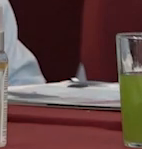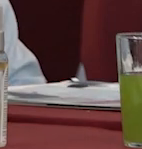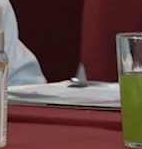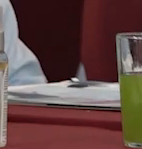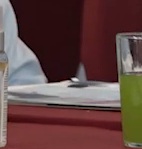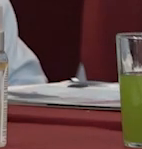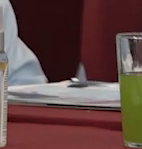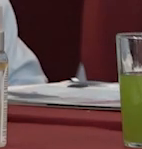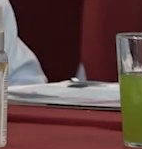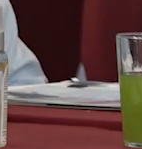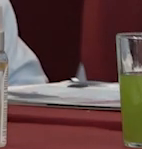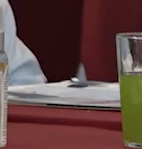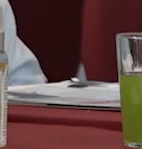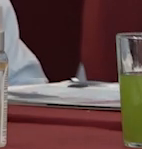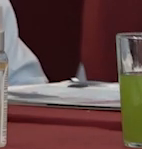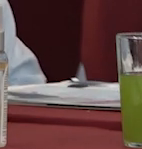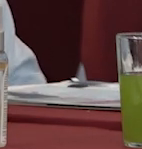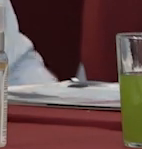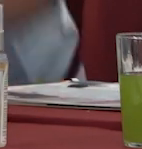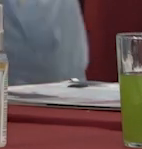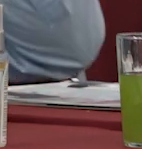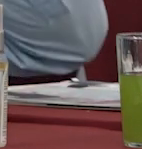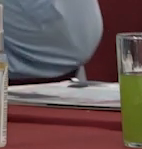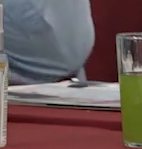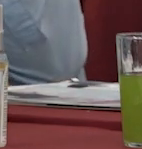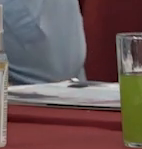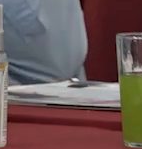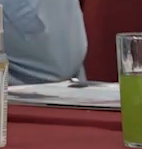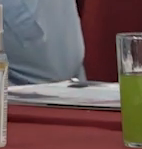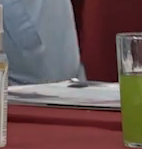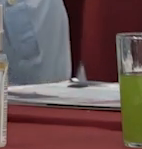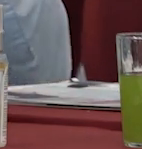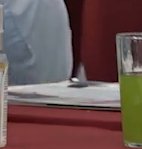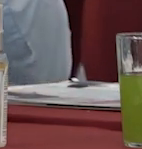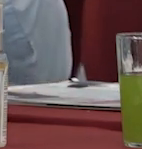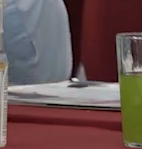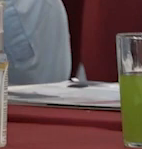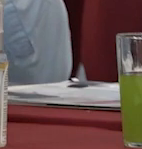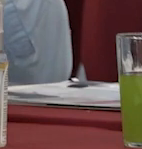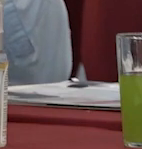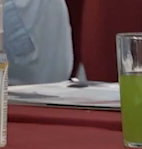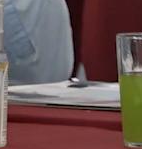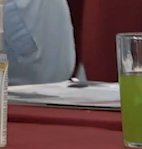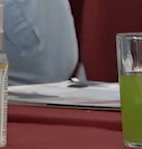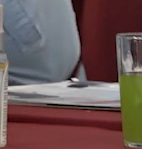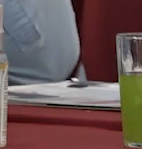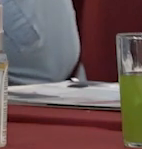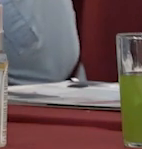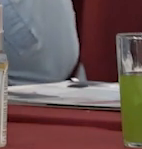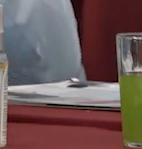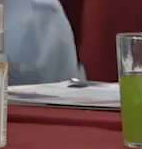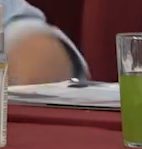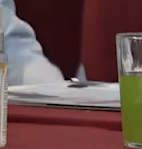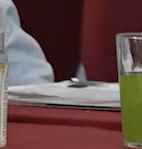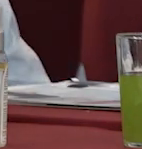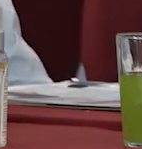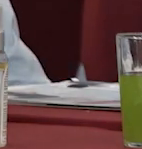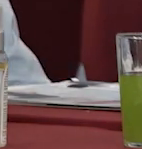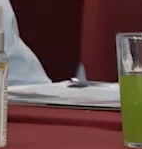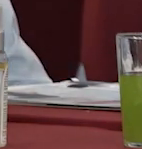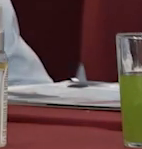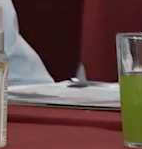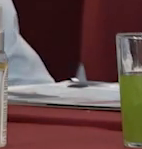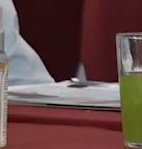ada yang fokus-fokus sendiri gitu kan untuk itu kemudian apa lagi ya program lpsk itu tuh